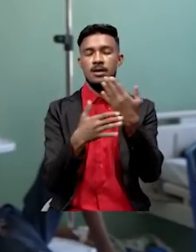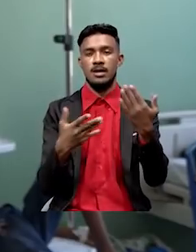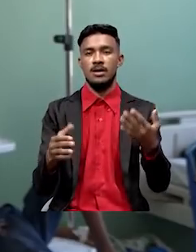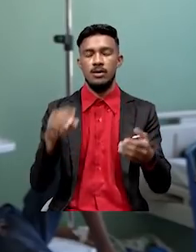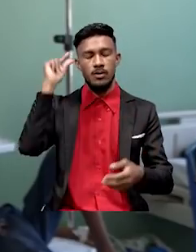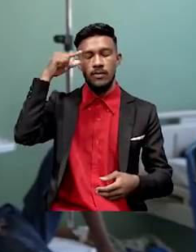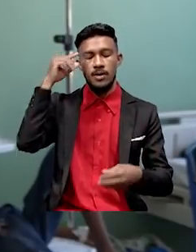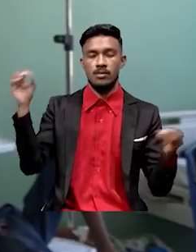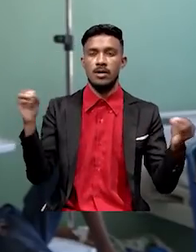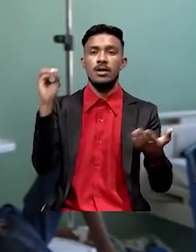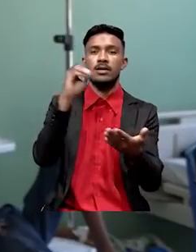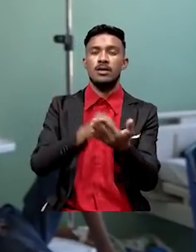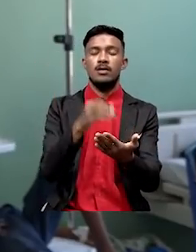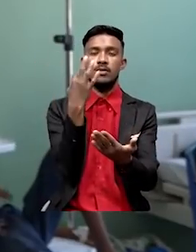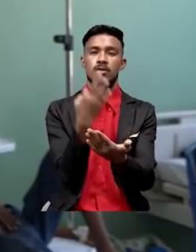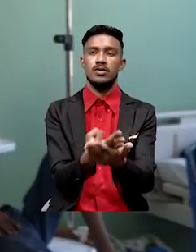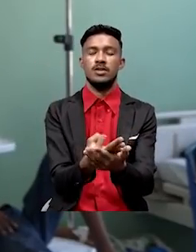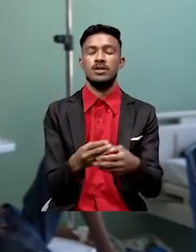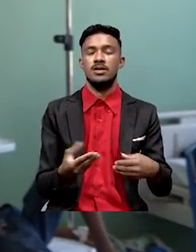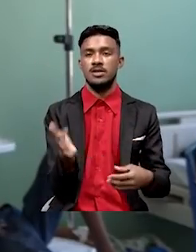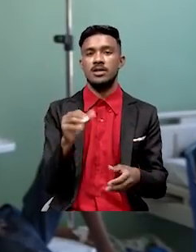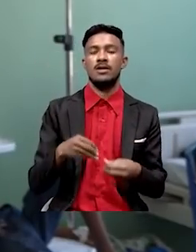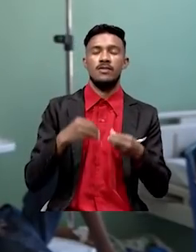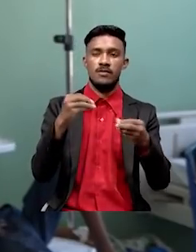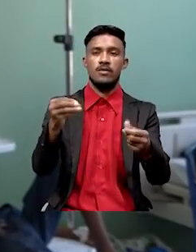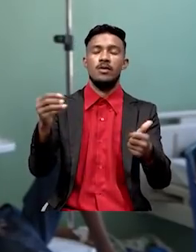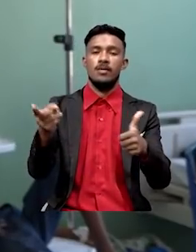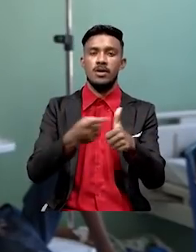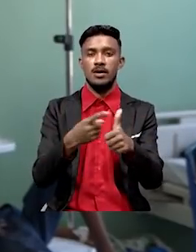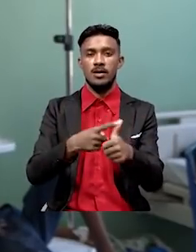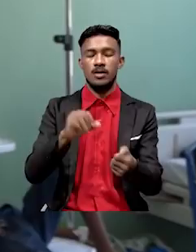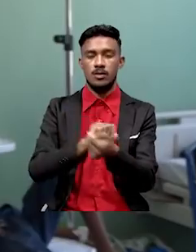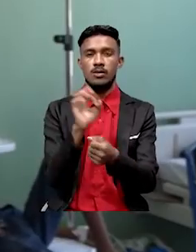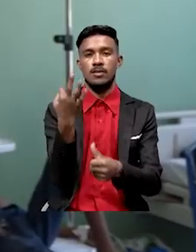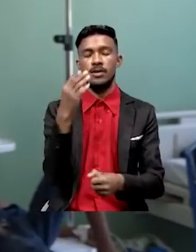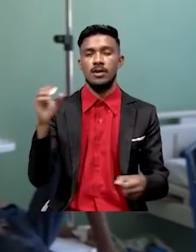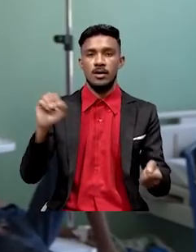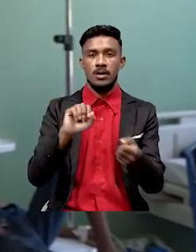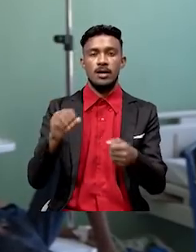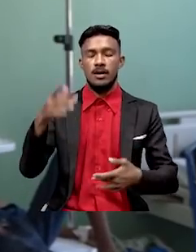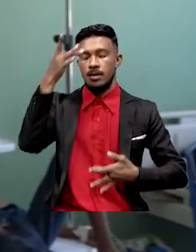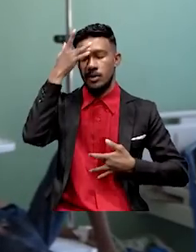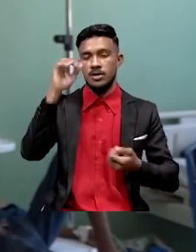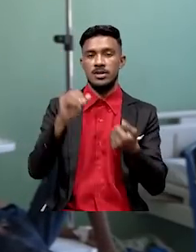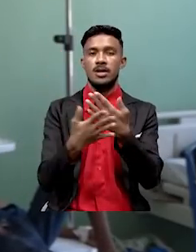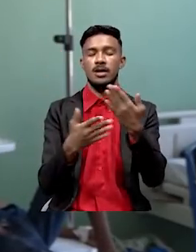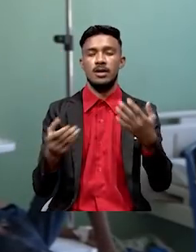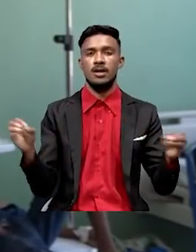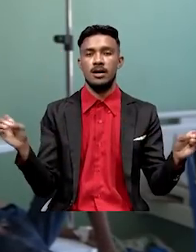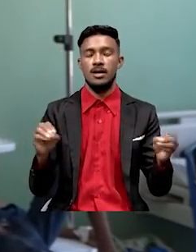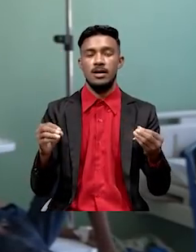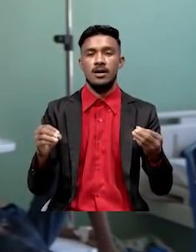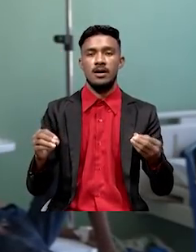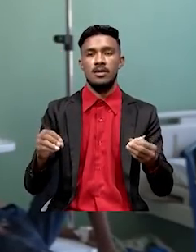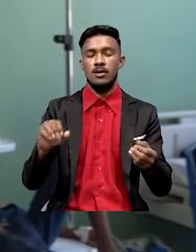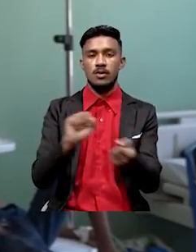be sira fo prioritas de ba COVID ne dengi ne lahona ne ga COVID numur sae mas